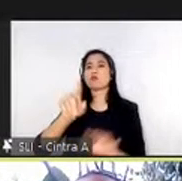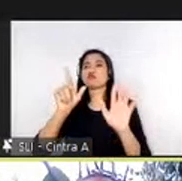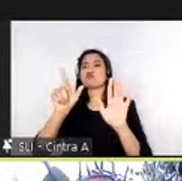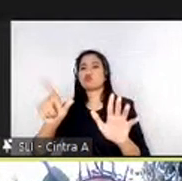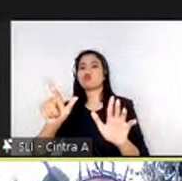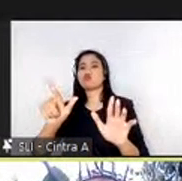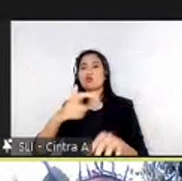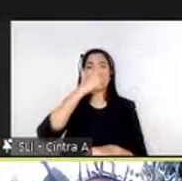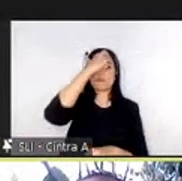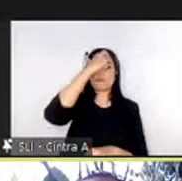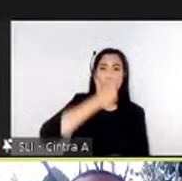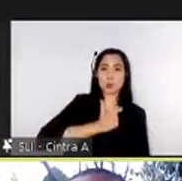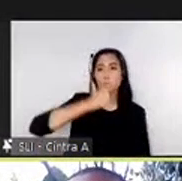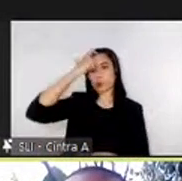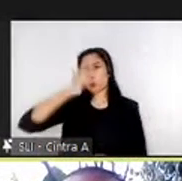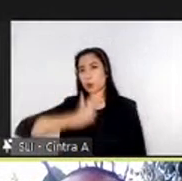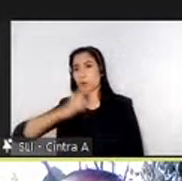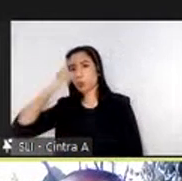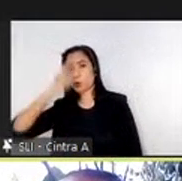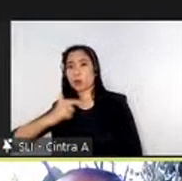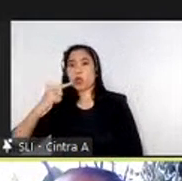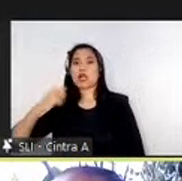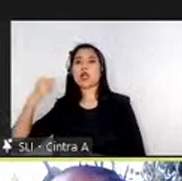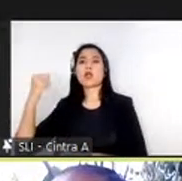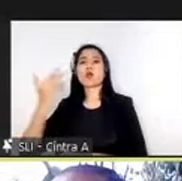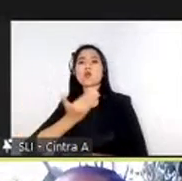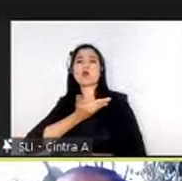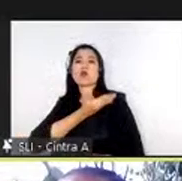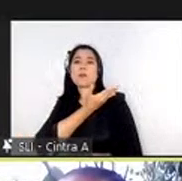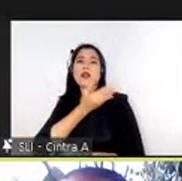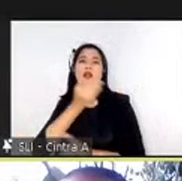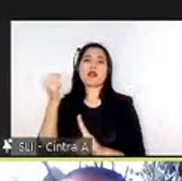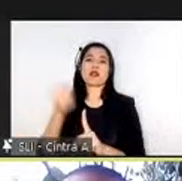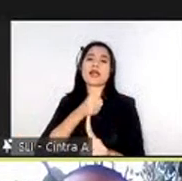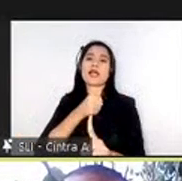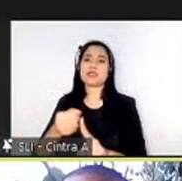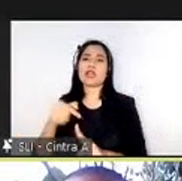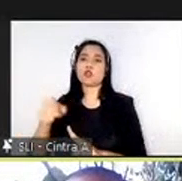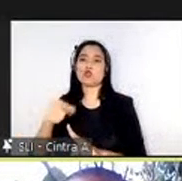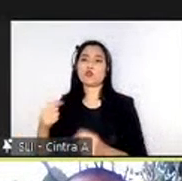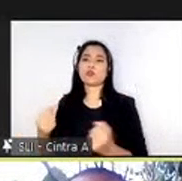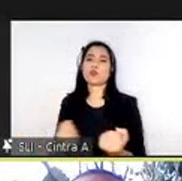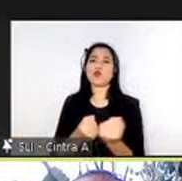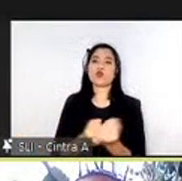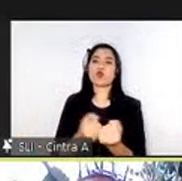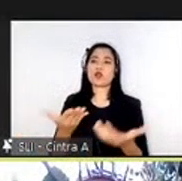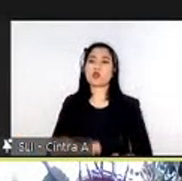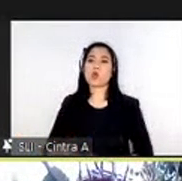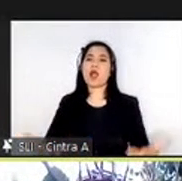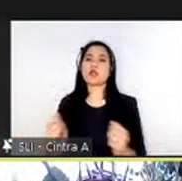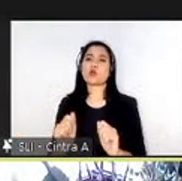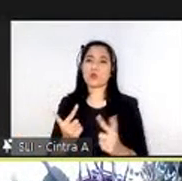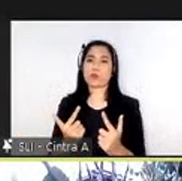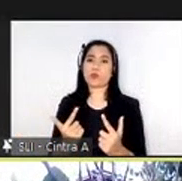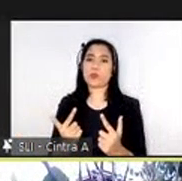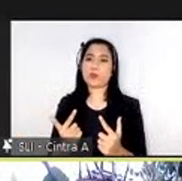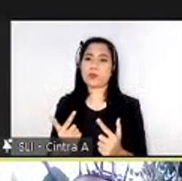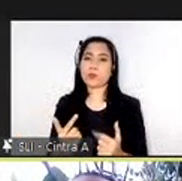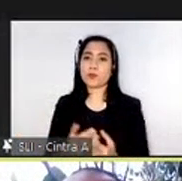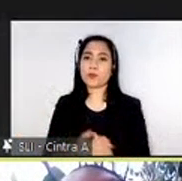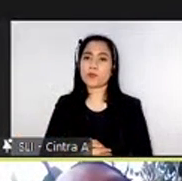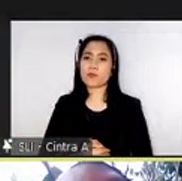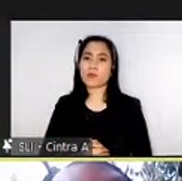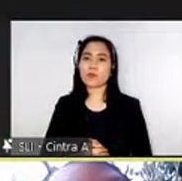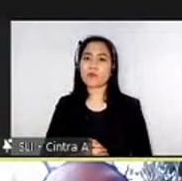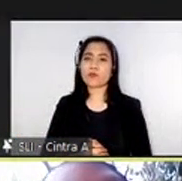individu yang menjadi korban kekerasan ini adalah pembela HAM atas lingkungan environment Human Rights Defender ya 127 individu